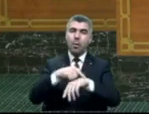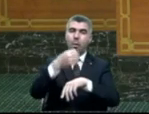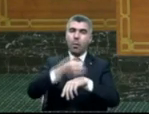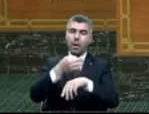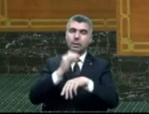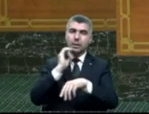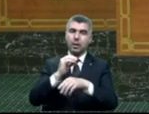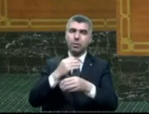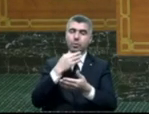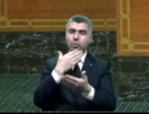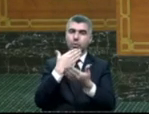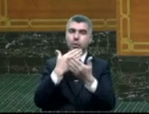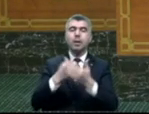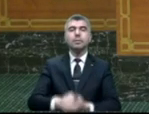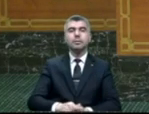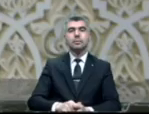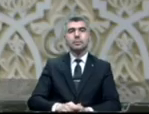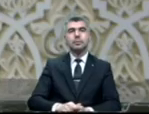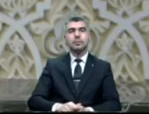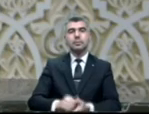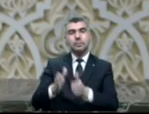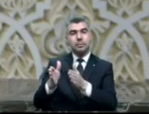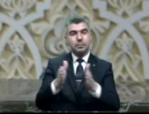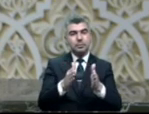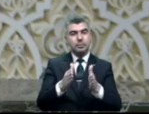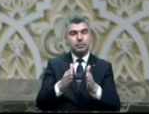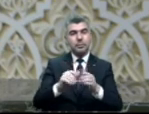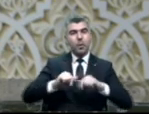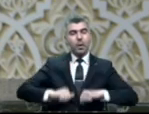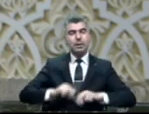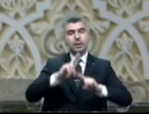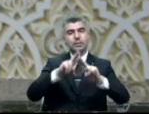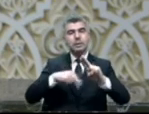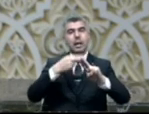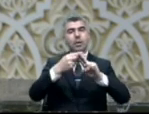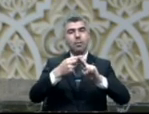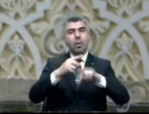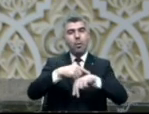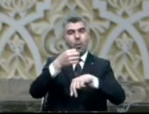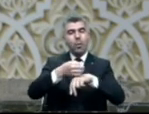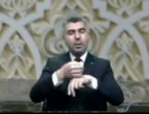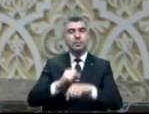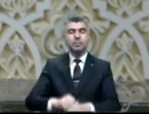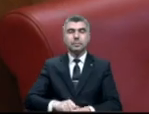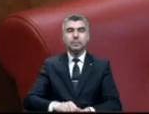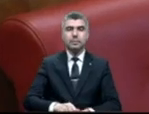الوقت، شكرا انتهى الوقت. الكلمة السيدة الوزيرة في إطار ما تبقى من الوقت بإيجاز